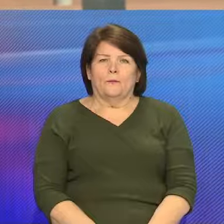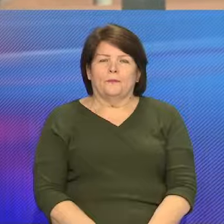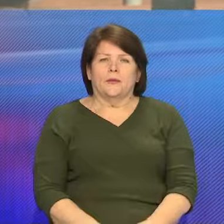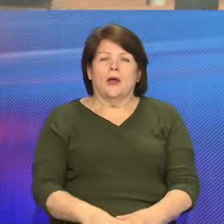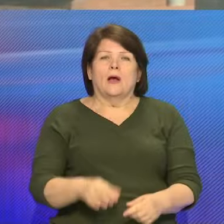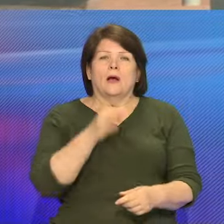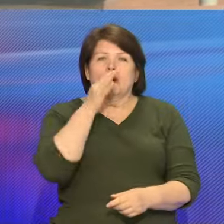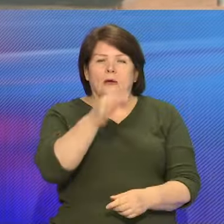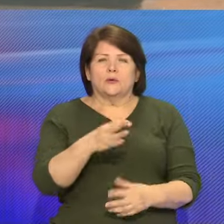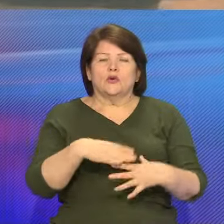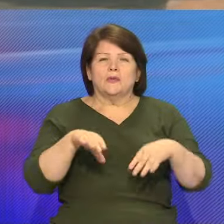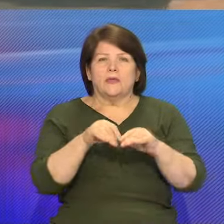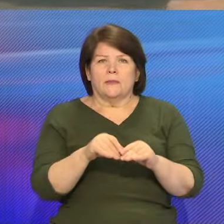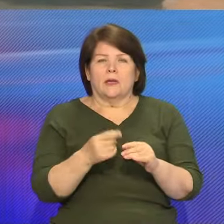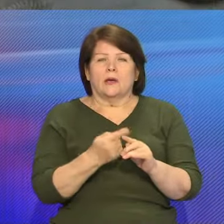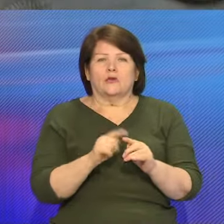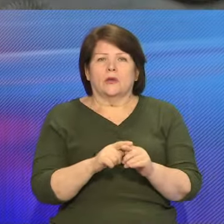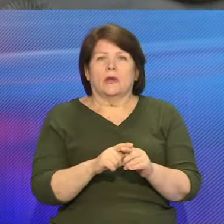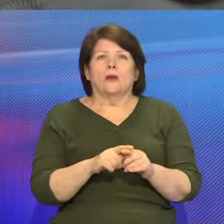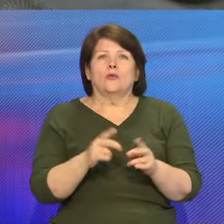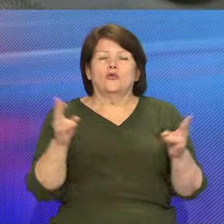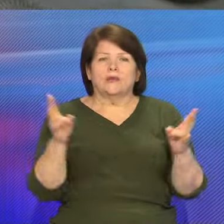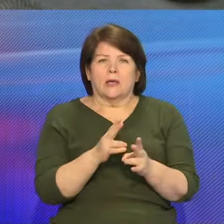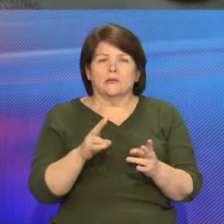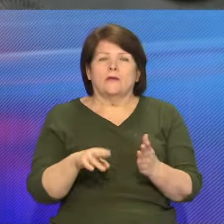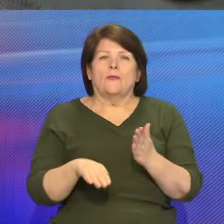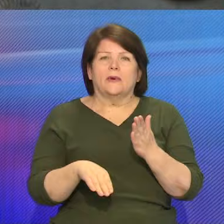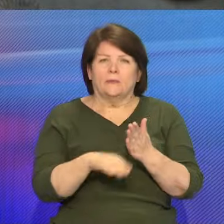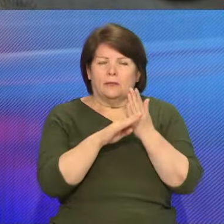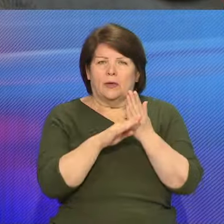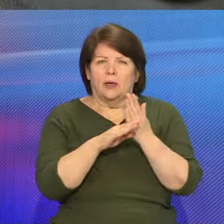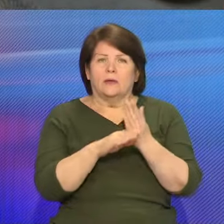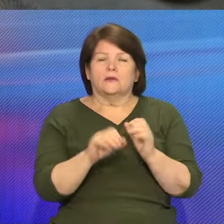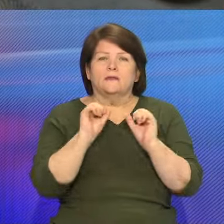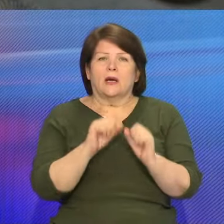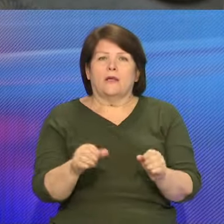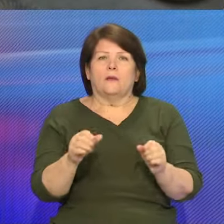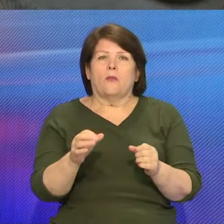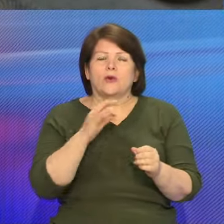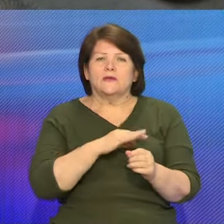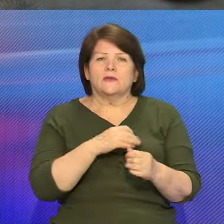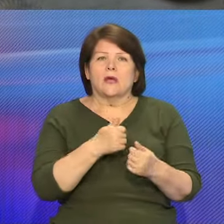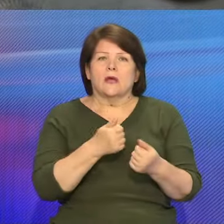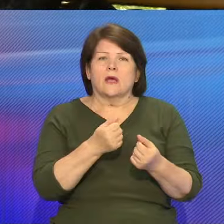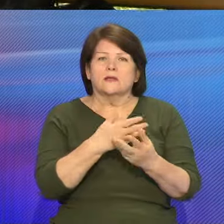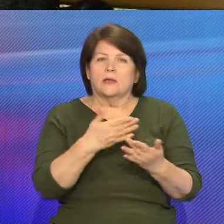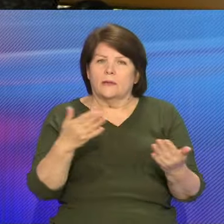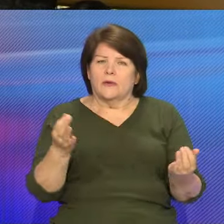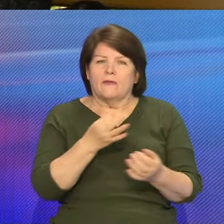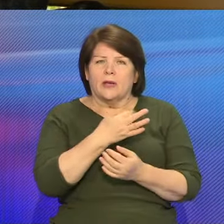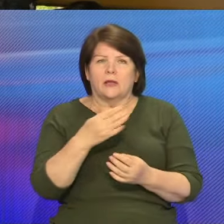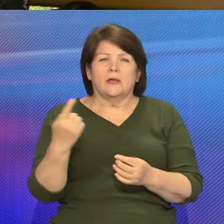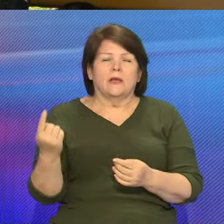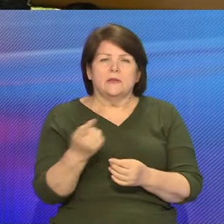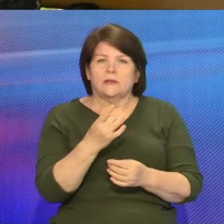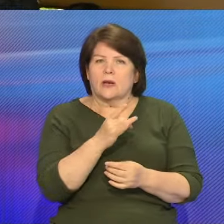Адзначым, што сем'і, якія маюць патрэбу ў падтрымцы, сёлета змаглі скарыстацца некалькімі варыянтамі. Гэта адзінаразовая выплата